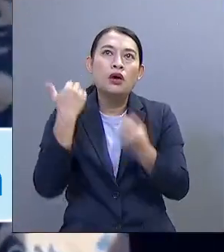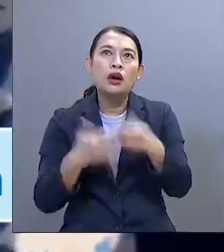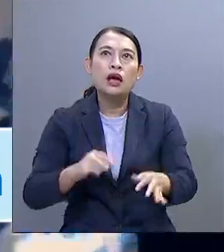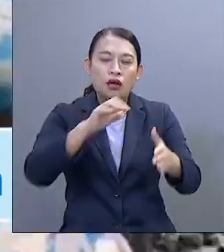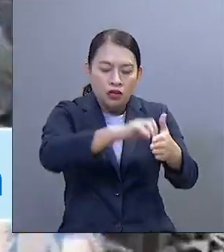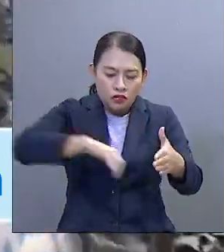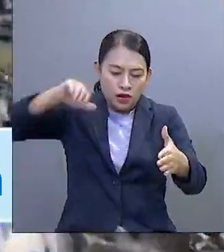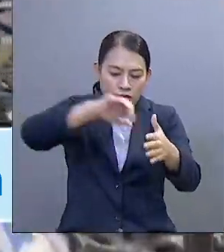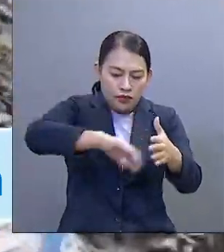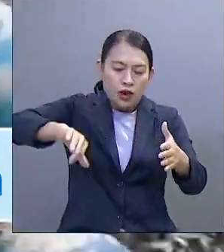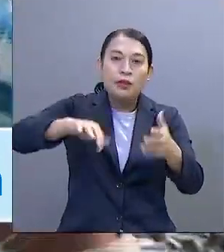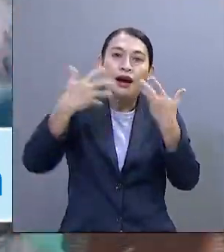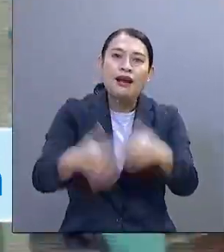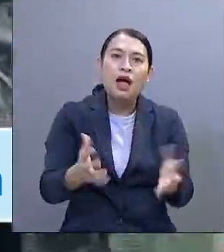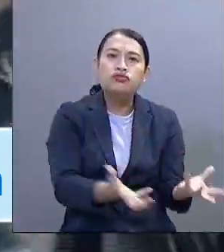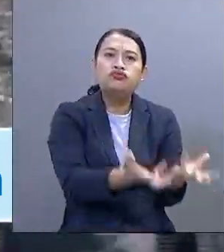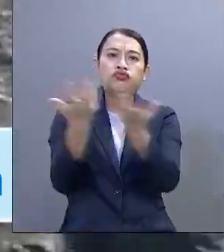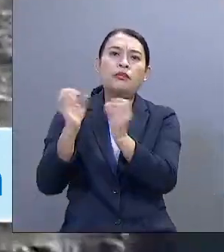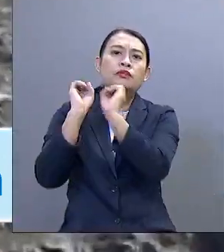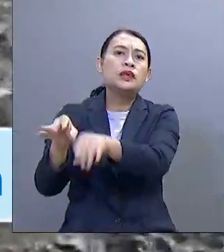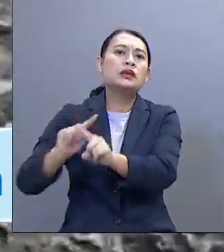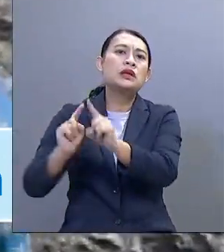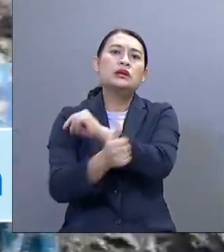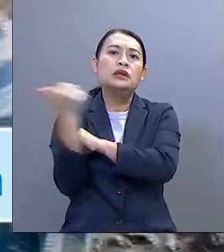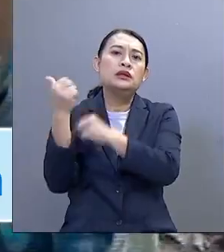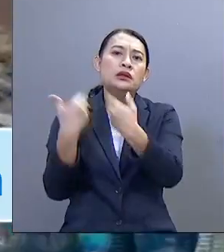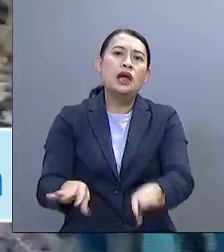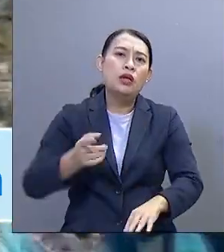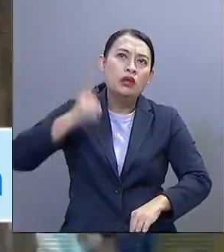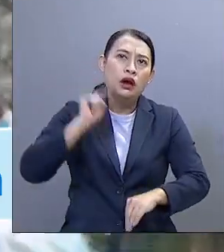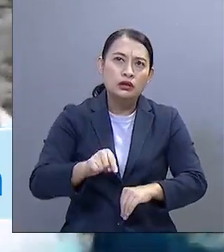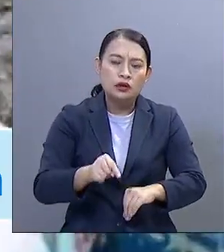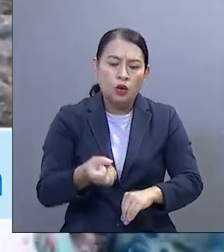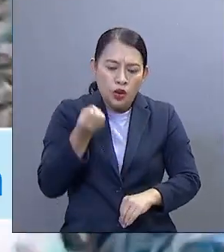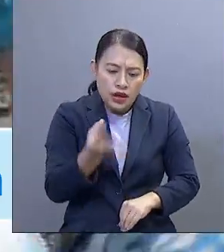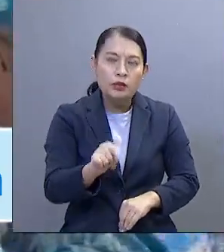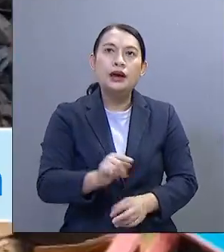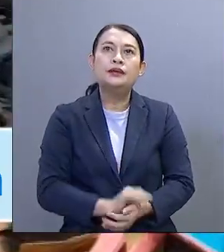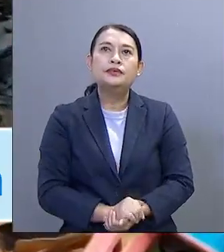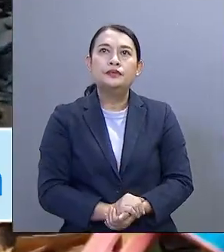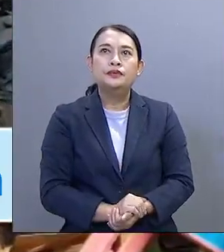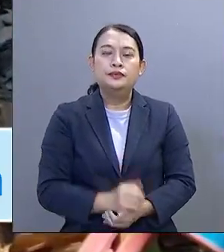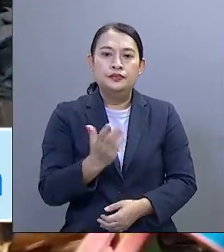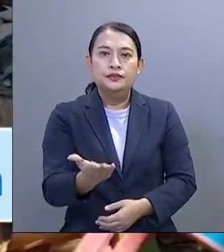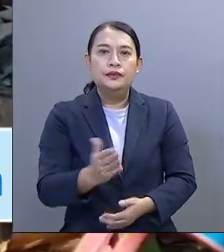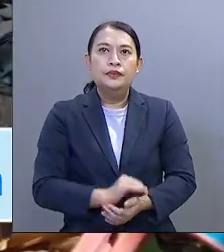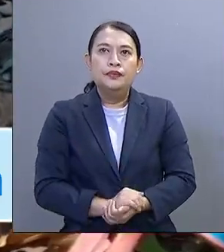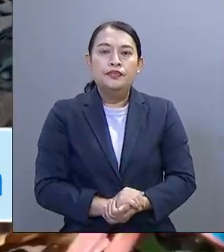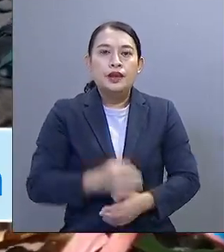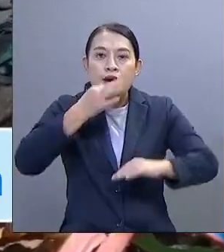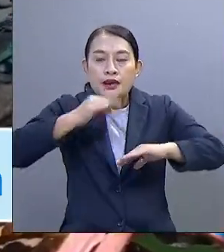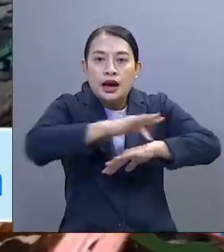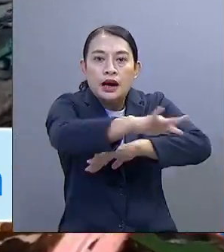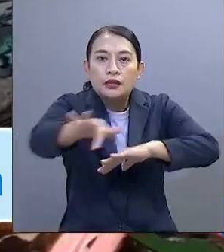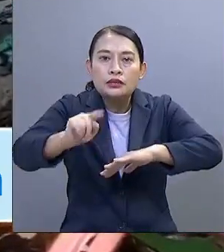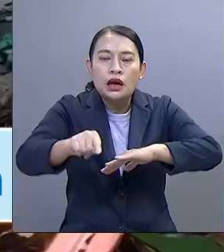่มัไมหมดค่ะเก็บกี่ปี มันมาเรอยๆเลยและบางช่วงค่ะ เป็นน้ำทะเลที่